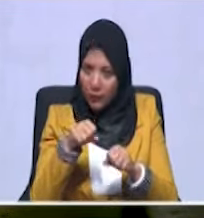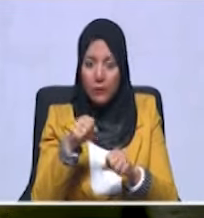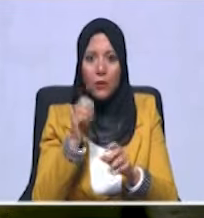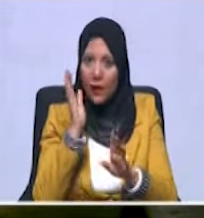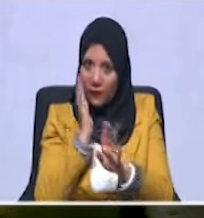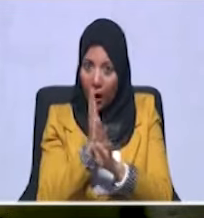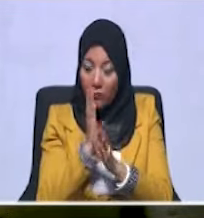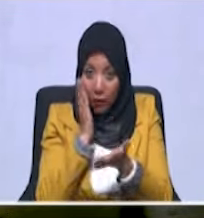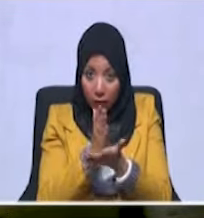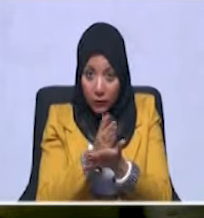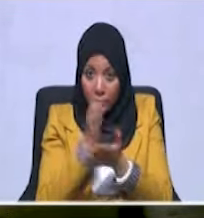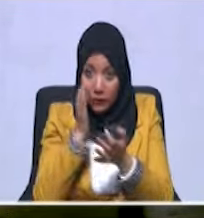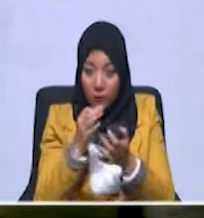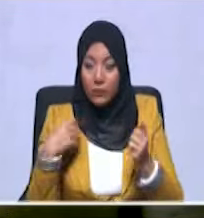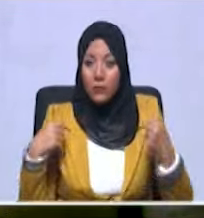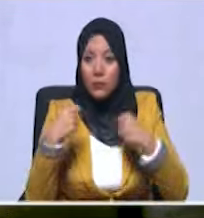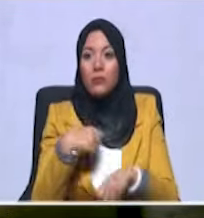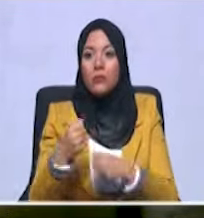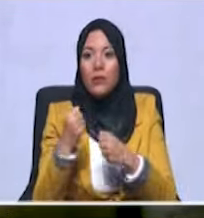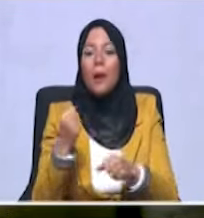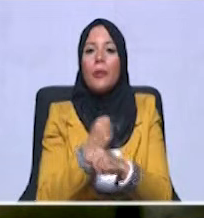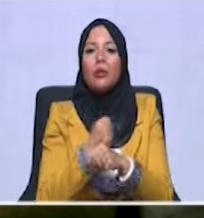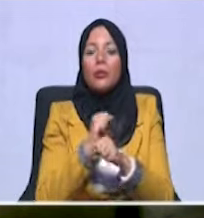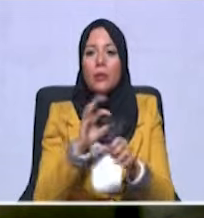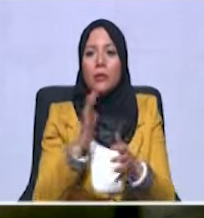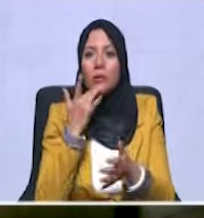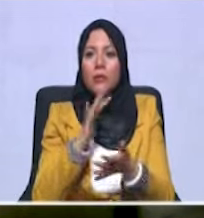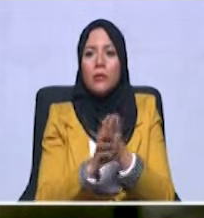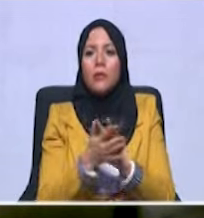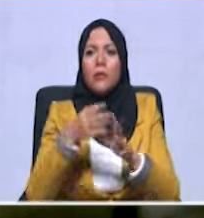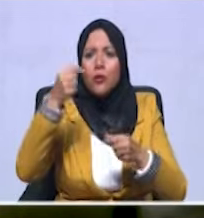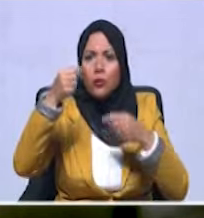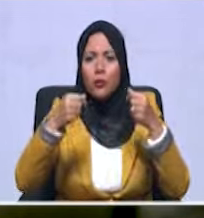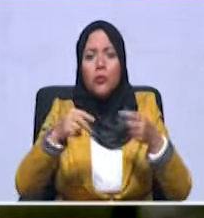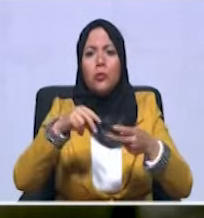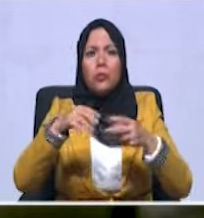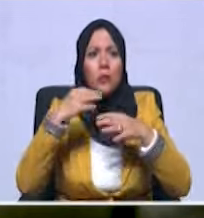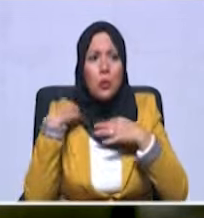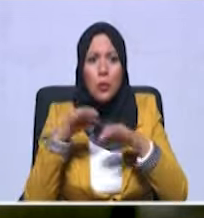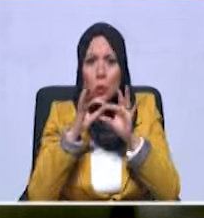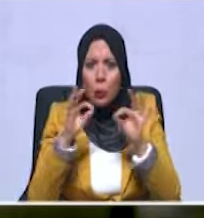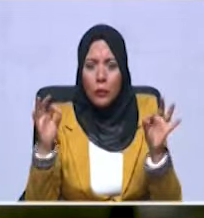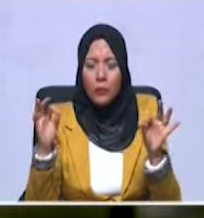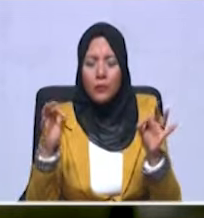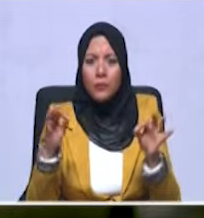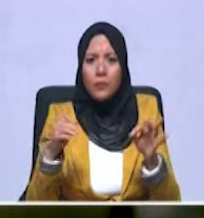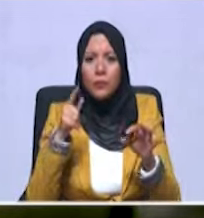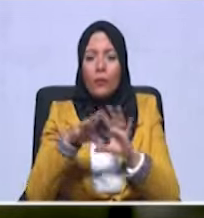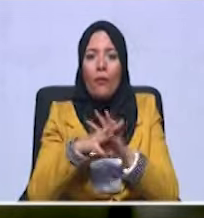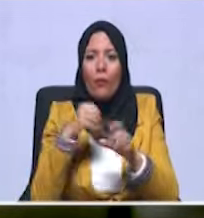هو كان كده، بس الرواب دي كانت بتاعت الشغل، وفي منها حرير وفي منها صوف، وفي يعني حاجات